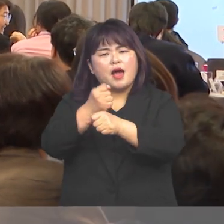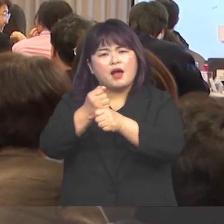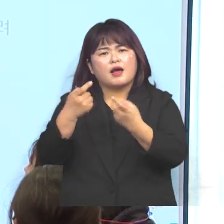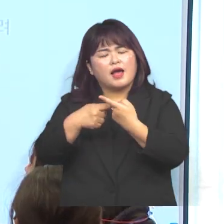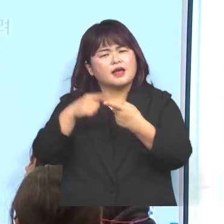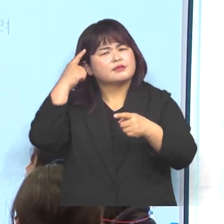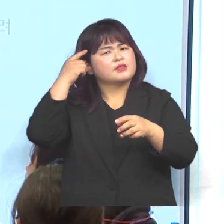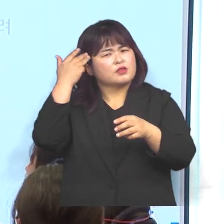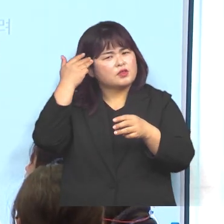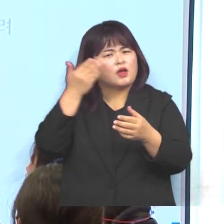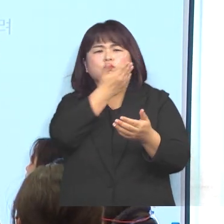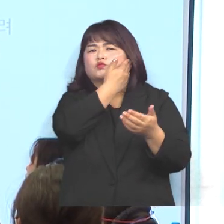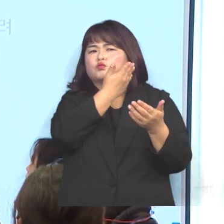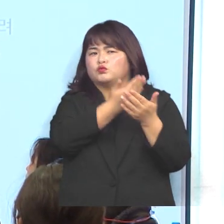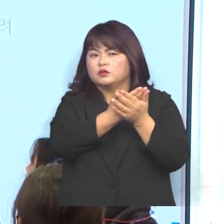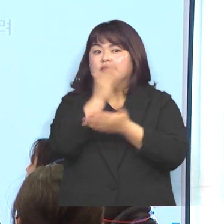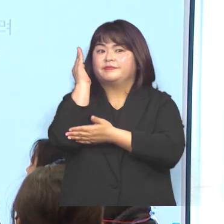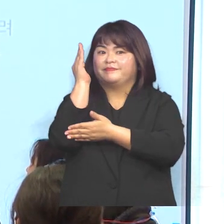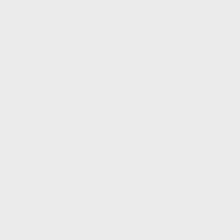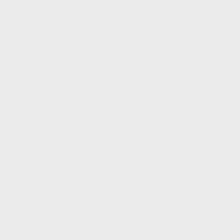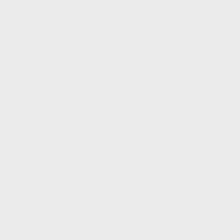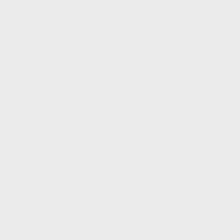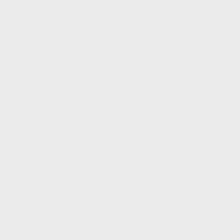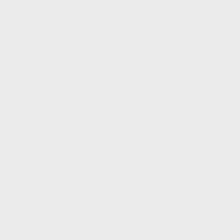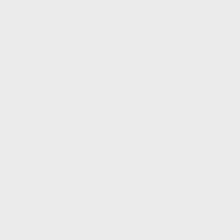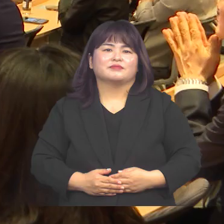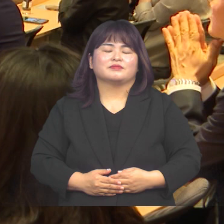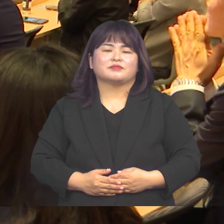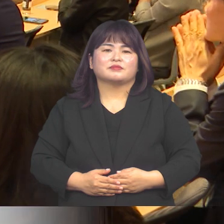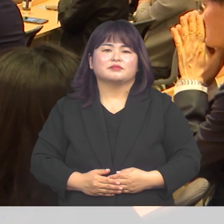대한 철학과 중요성을 강조했습니다.